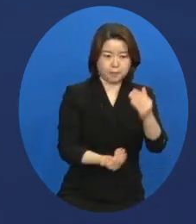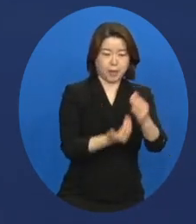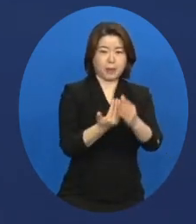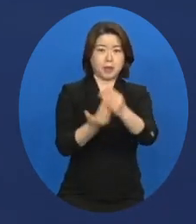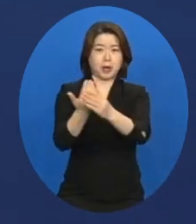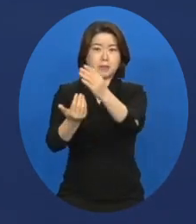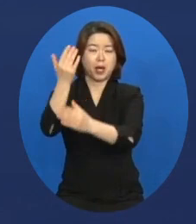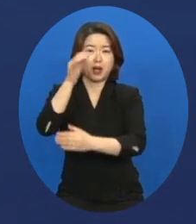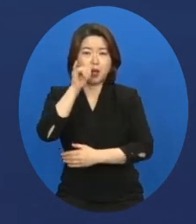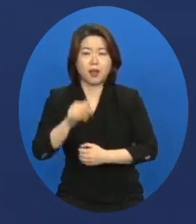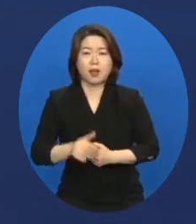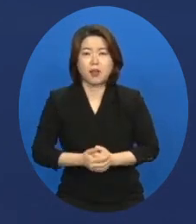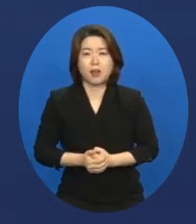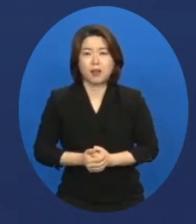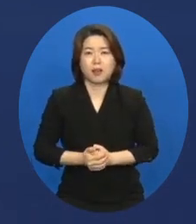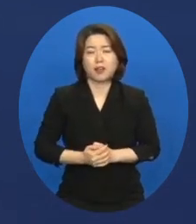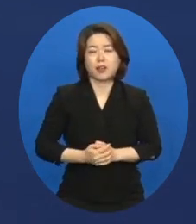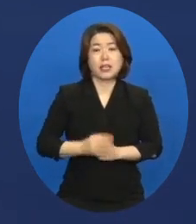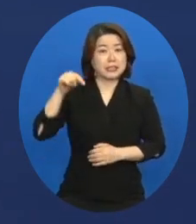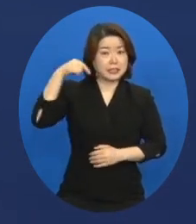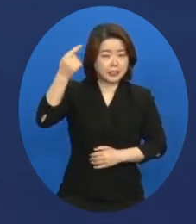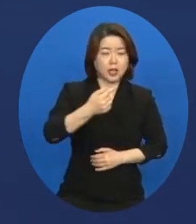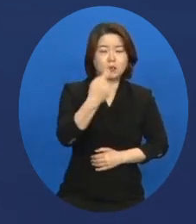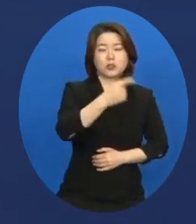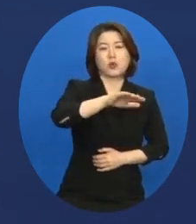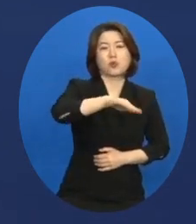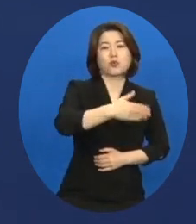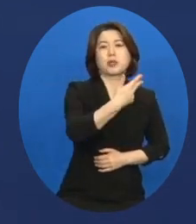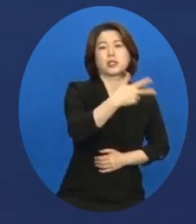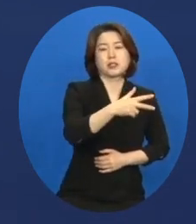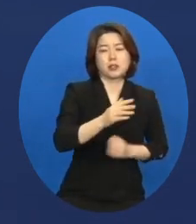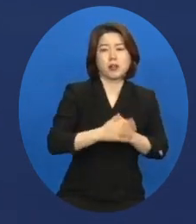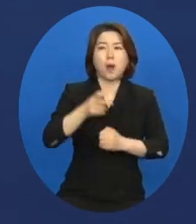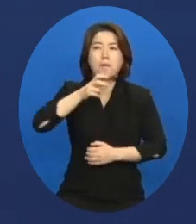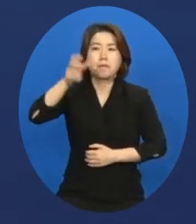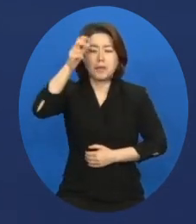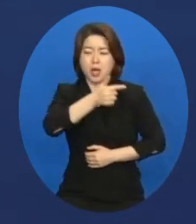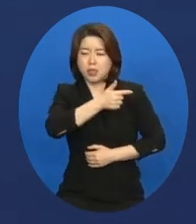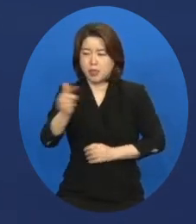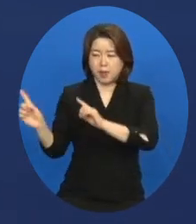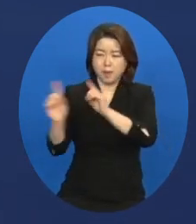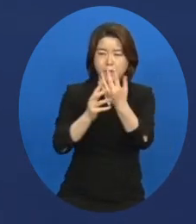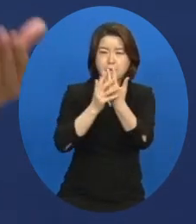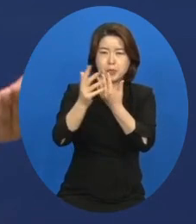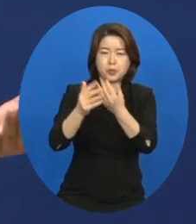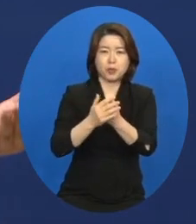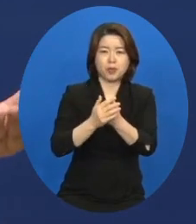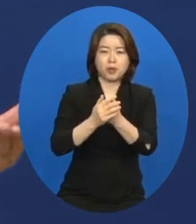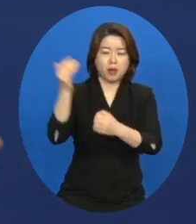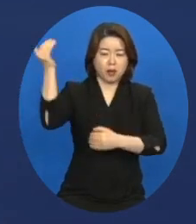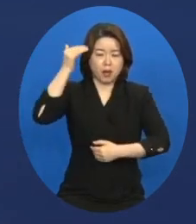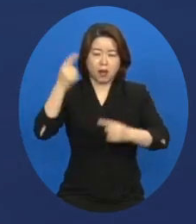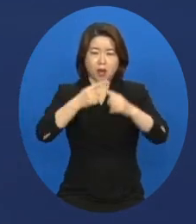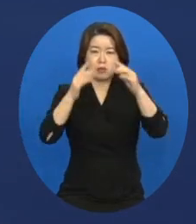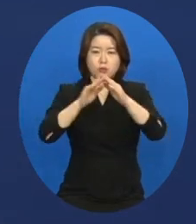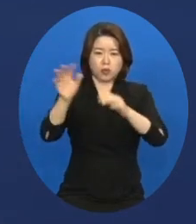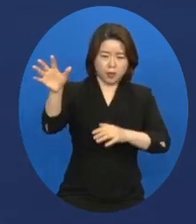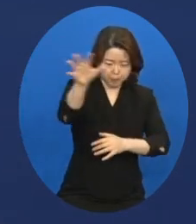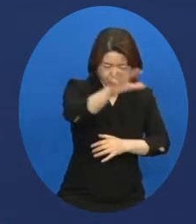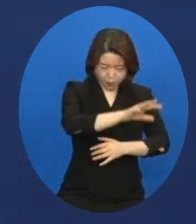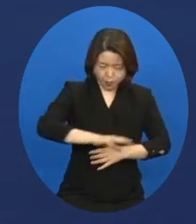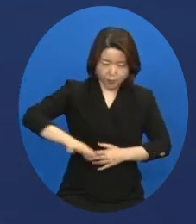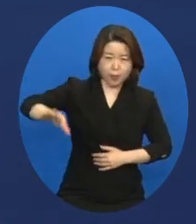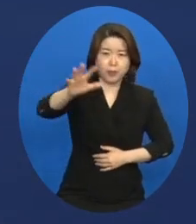시작했습니다. 그리고 1907년에 평양에 대부흥이 일어나고 그리고 한국교회 전체에 부흥의 역사가